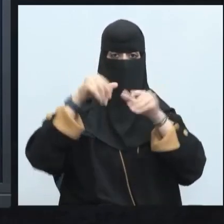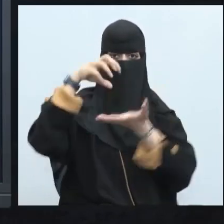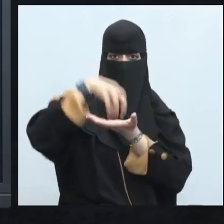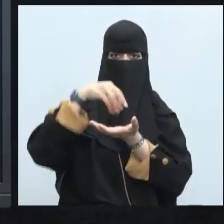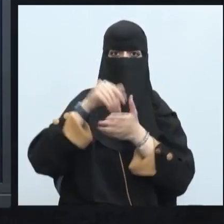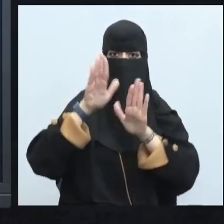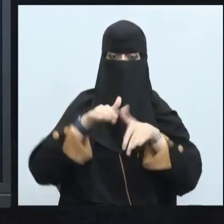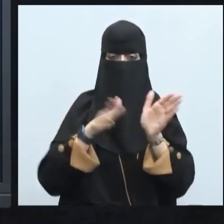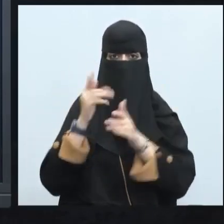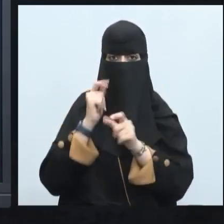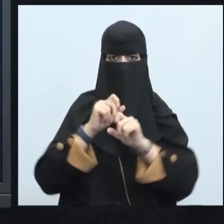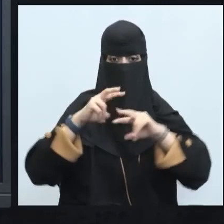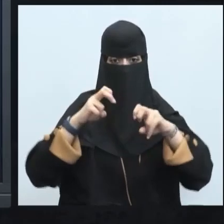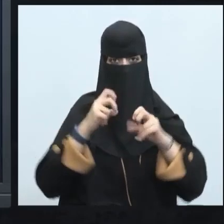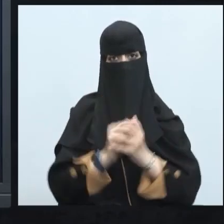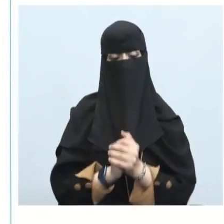في محركات